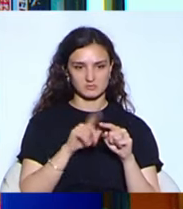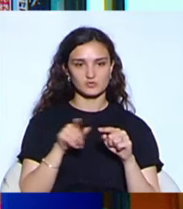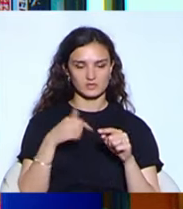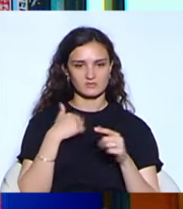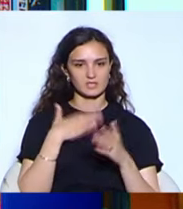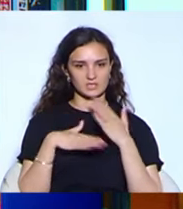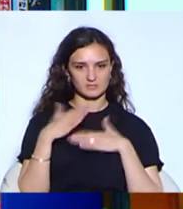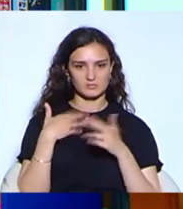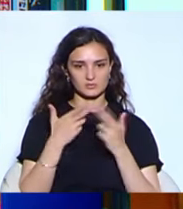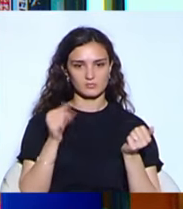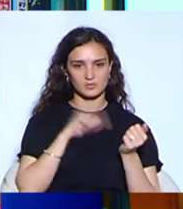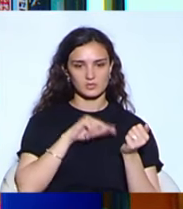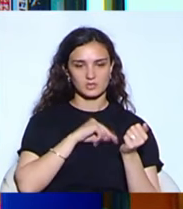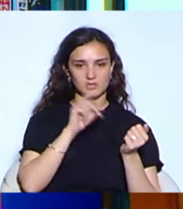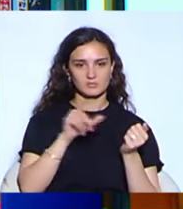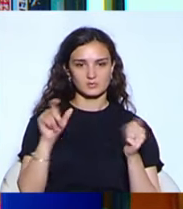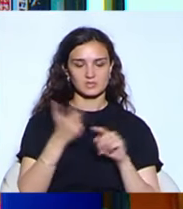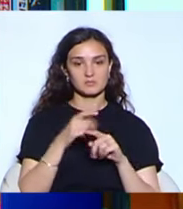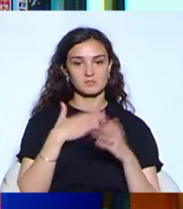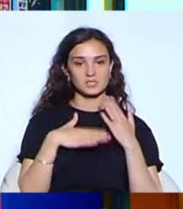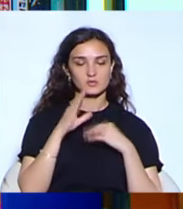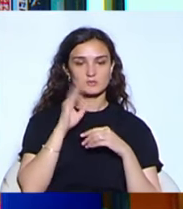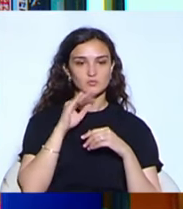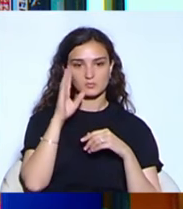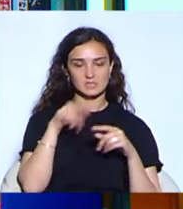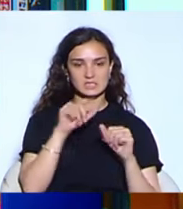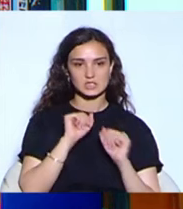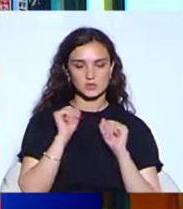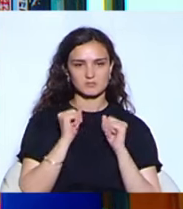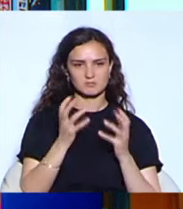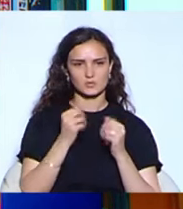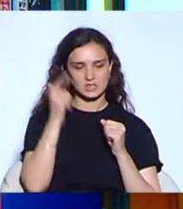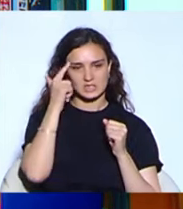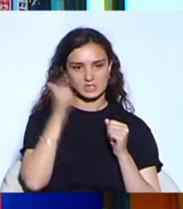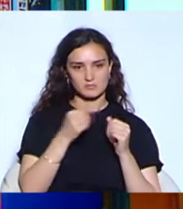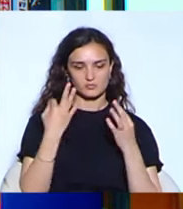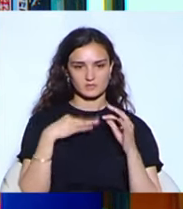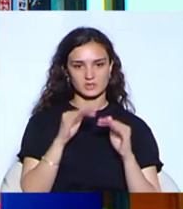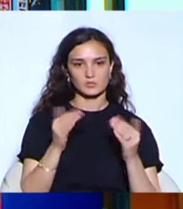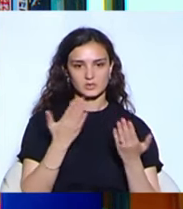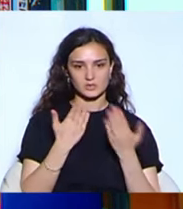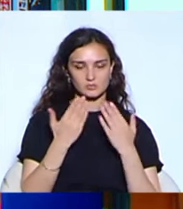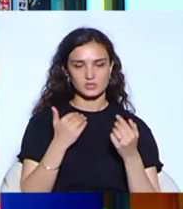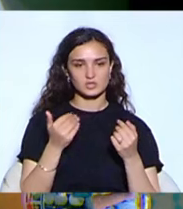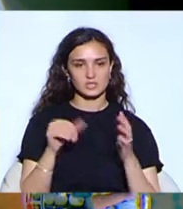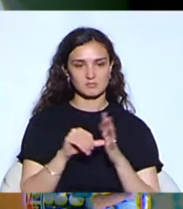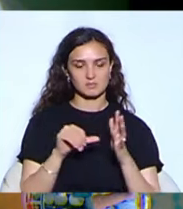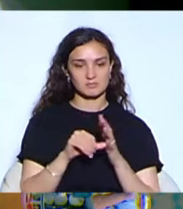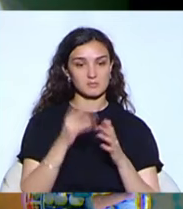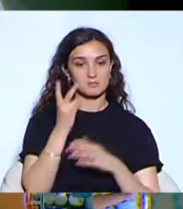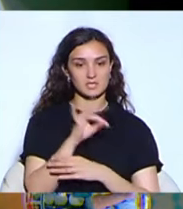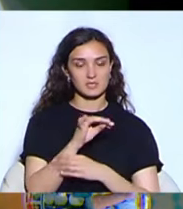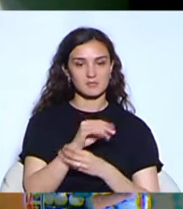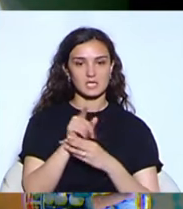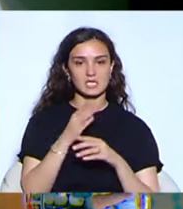გვახარებს. ხომ ასეა, კოლეგებო, ძალიან გვიხარია, როდესაც მშობელი ცდილობს მიიღოს განათლება, რომელიც შვილთან ურთიერთობაში დაეხმარება. მაგრამ აქ